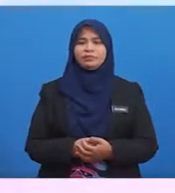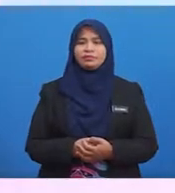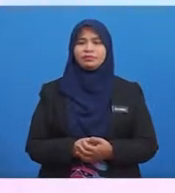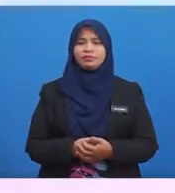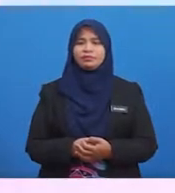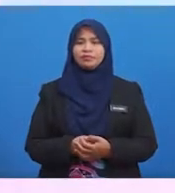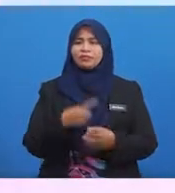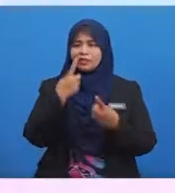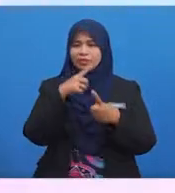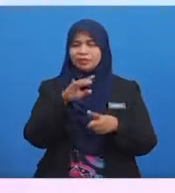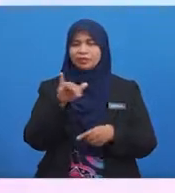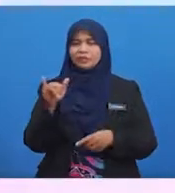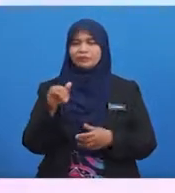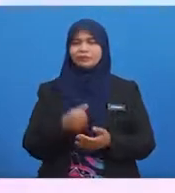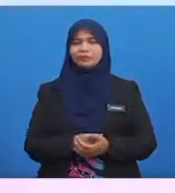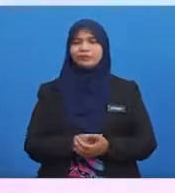jawabannya